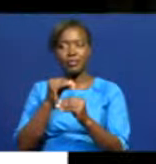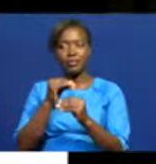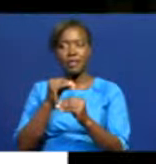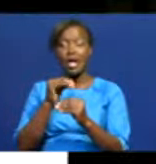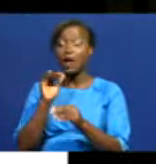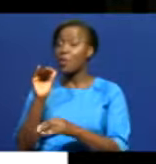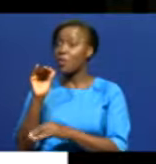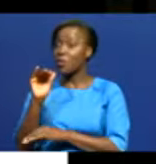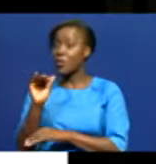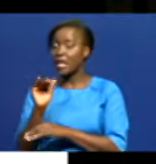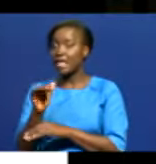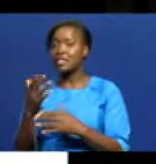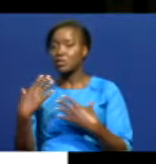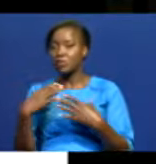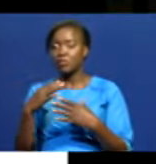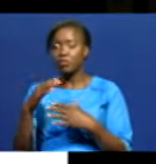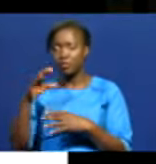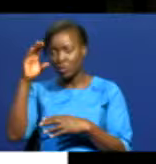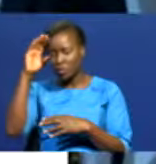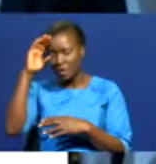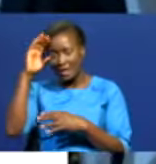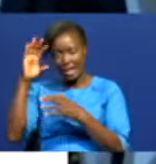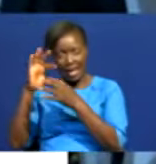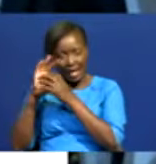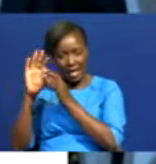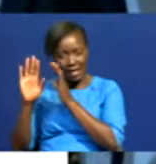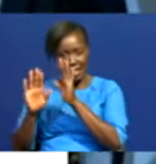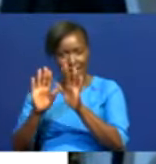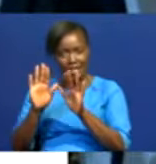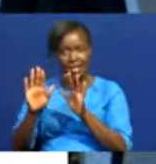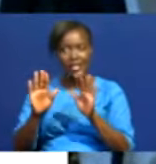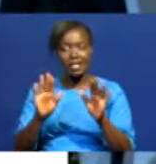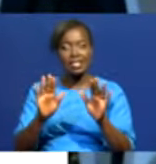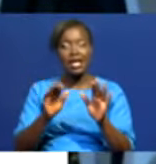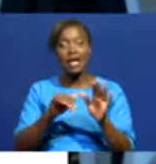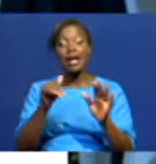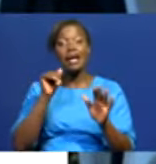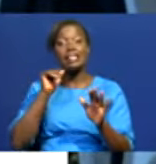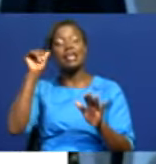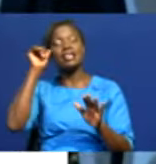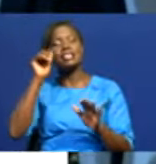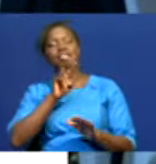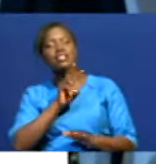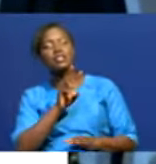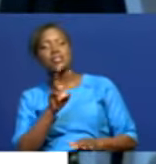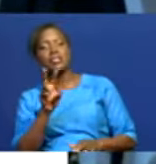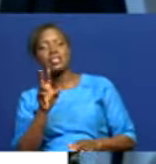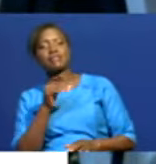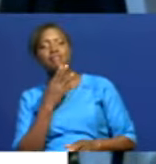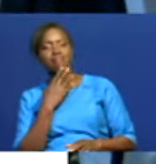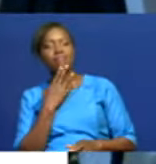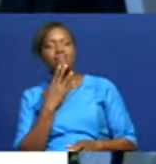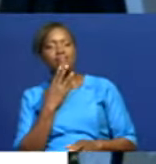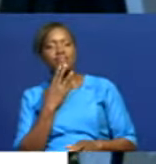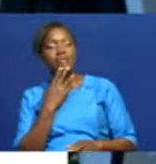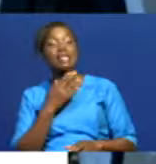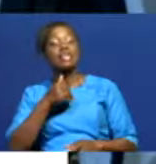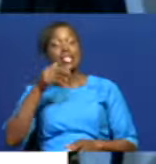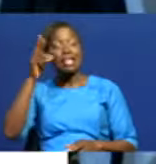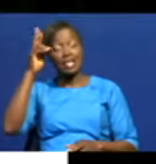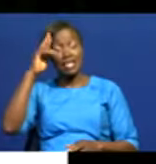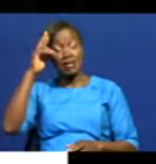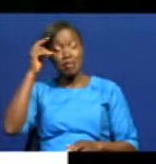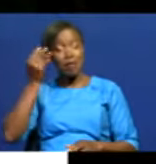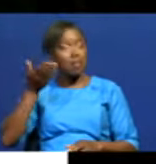Tunaomba watu wazingatie tamaduni zao. Wengine ni watu wazima wakiona vitu kama hivyo wanakumbuka zamani